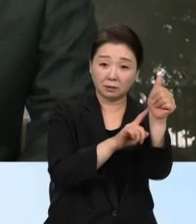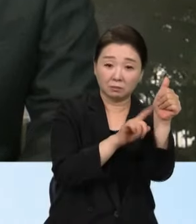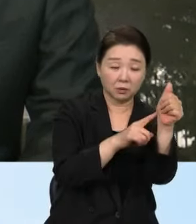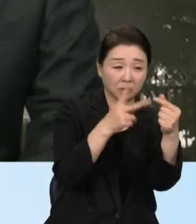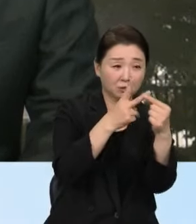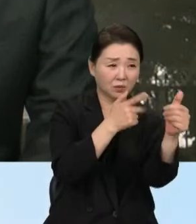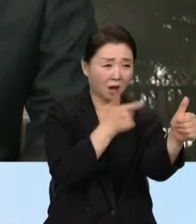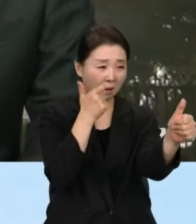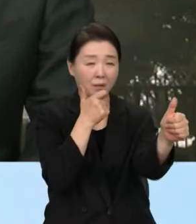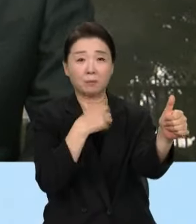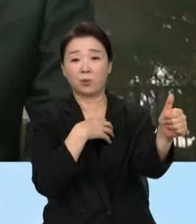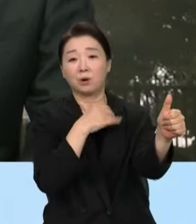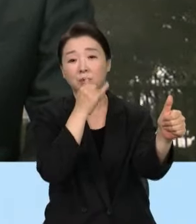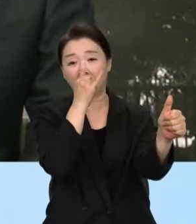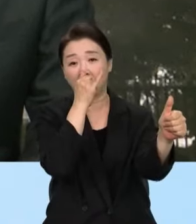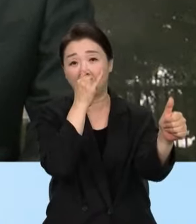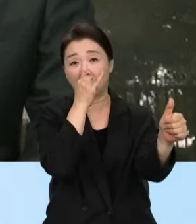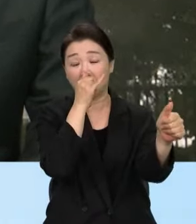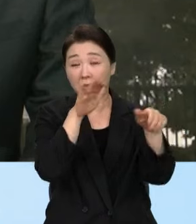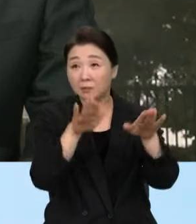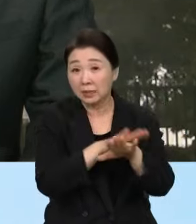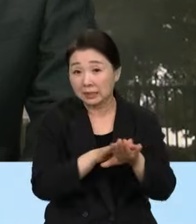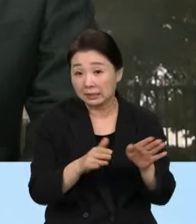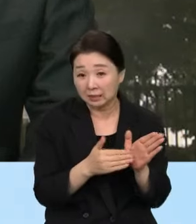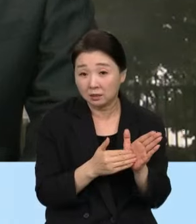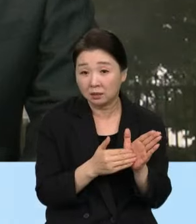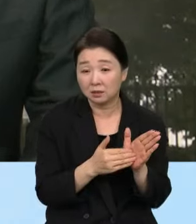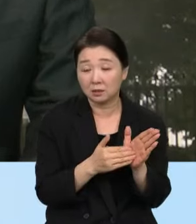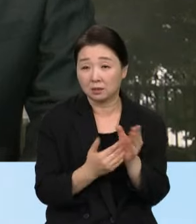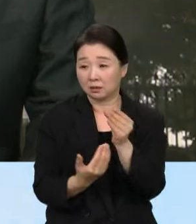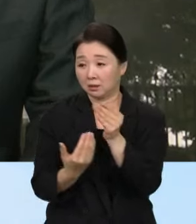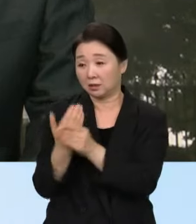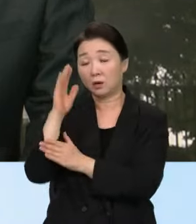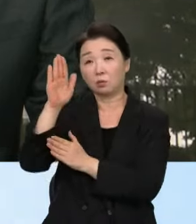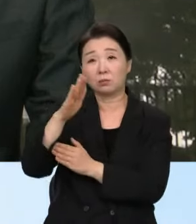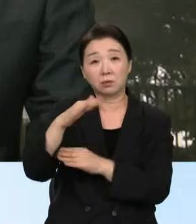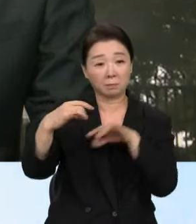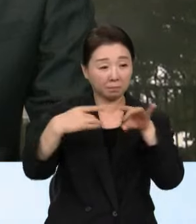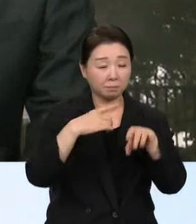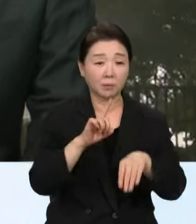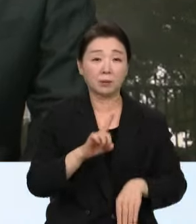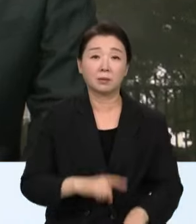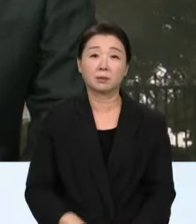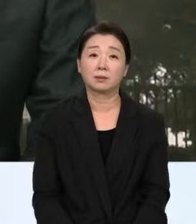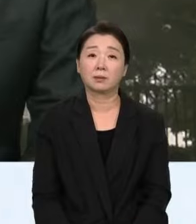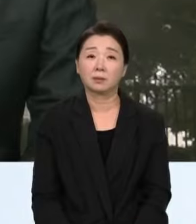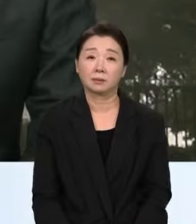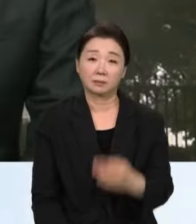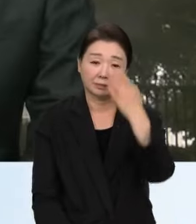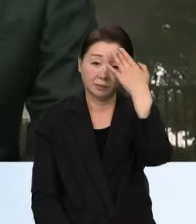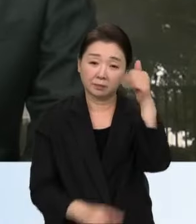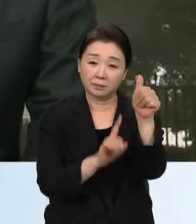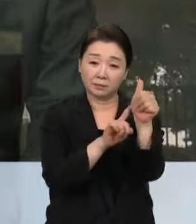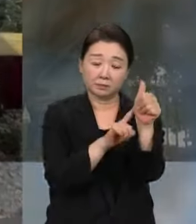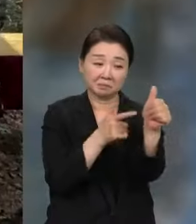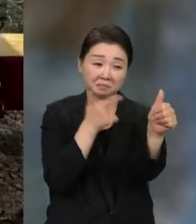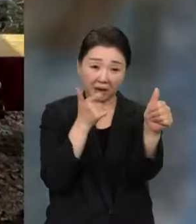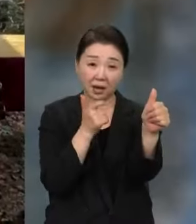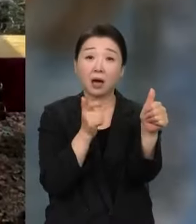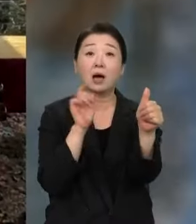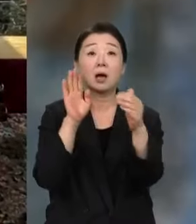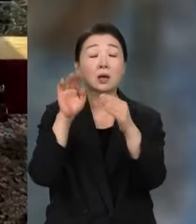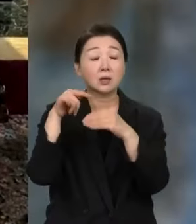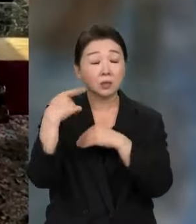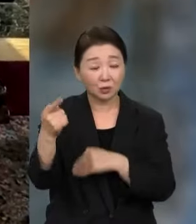번째 암살 위기까지 넘기게 됐는데 사건 이후에 어떤 반응을 보였습니까네 트럼프는 사건 발생 직후